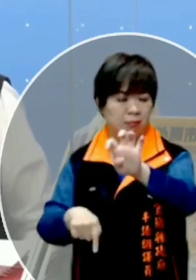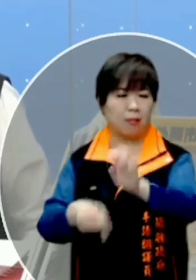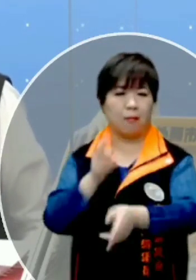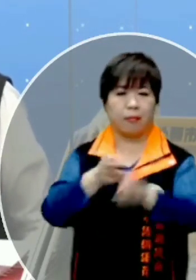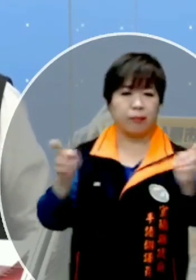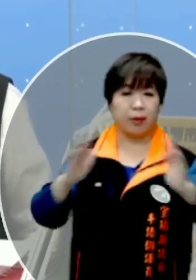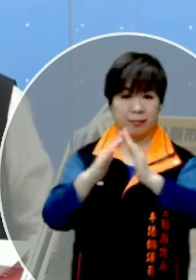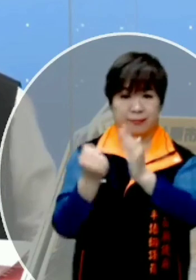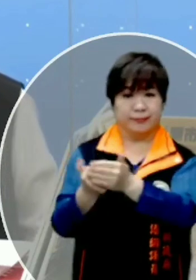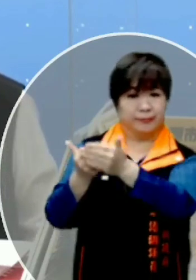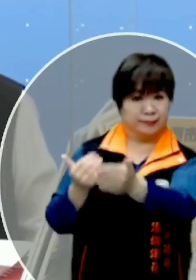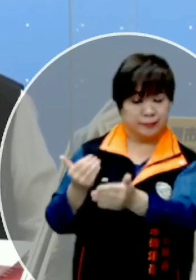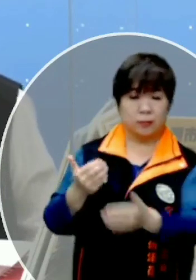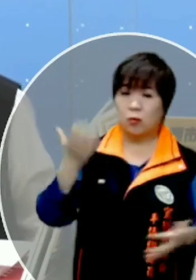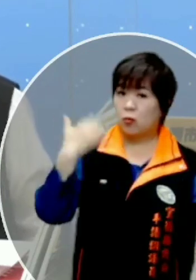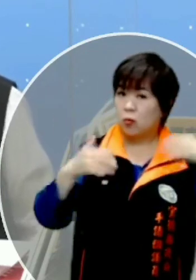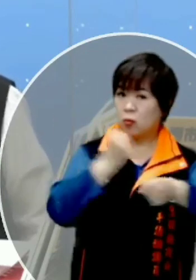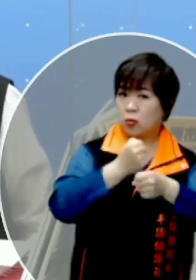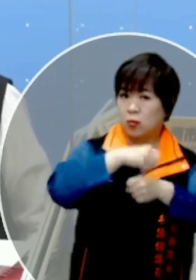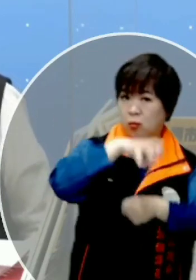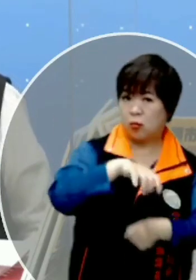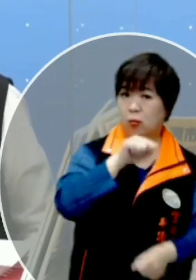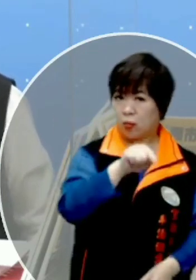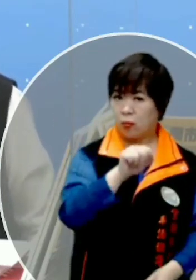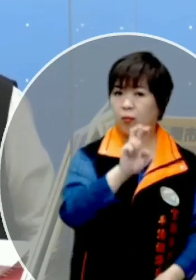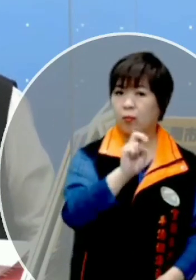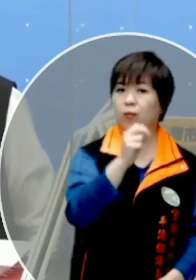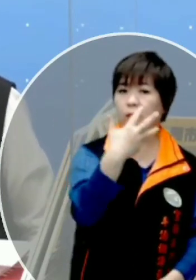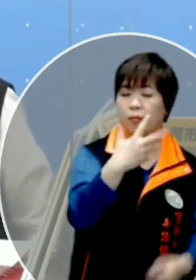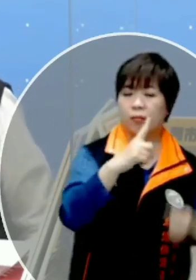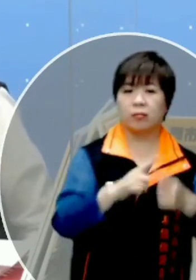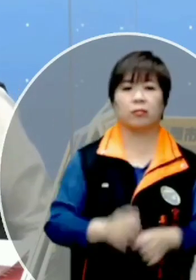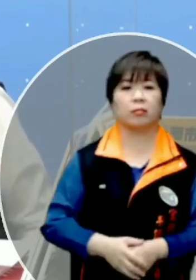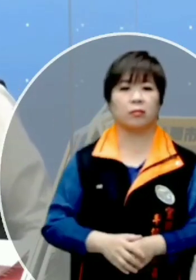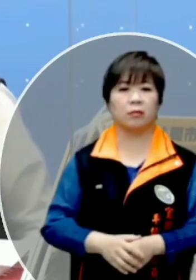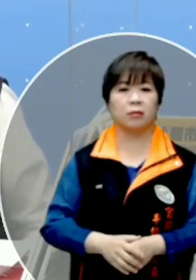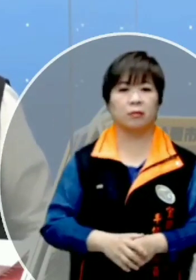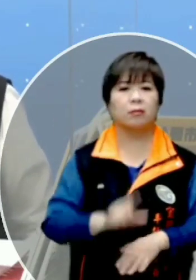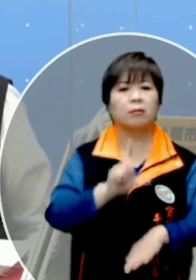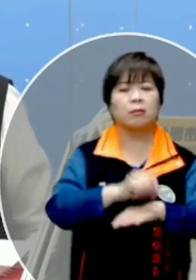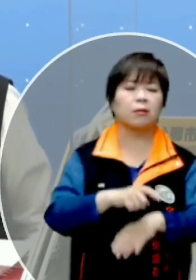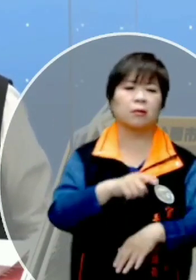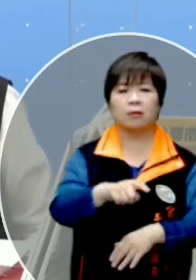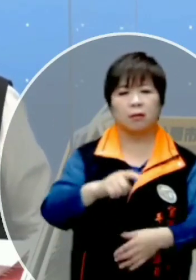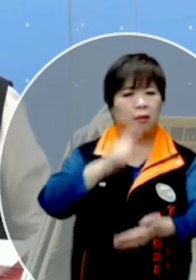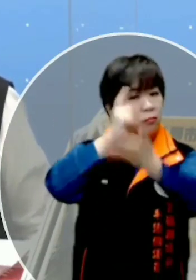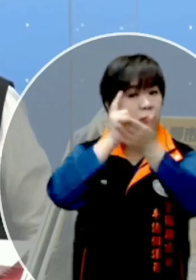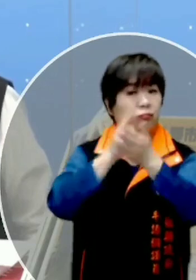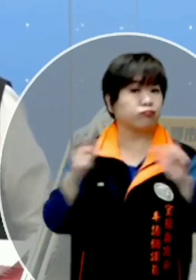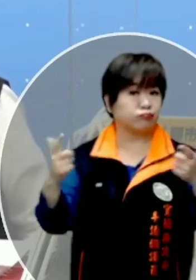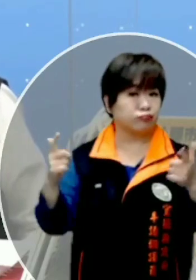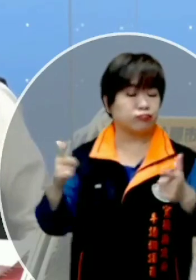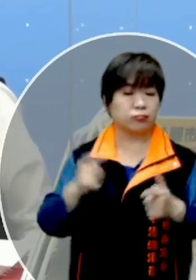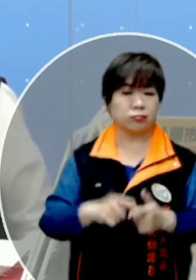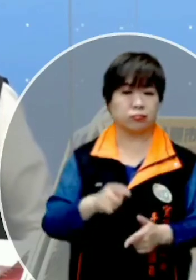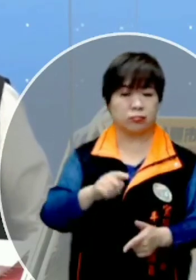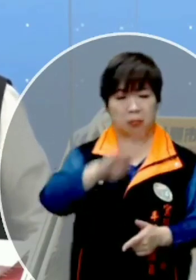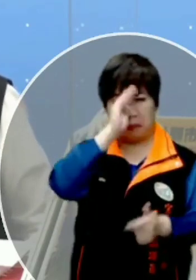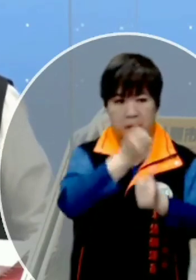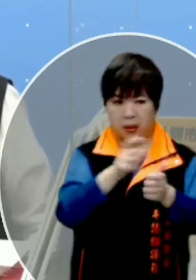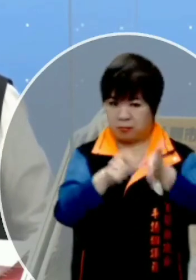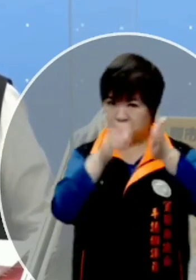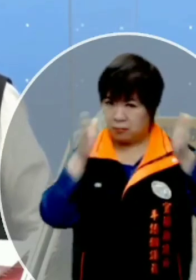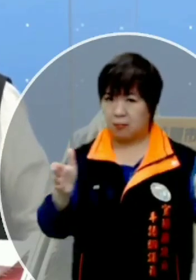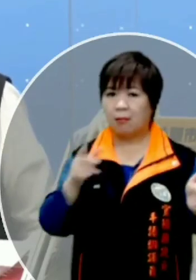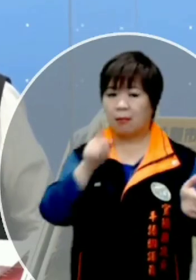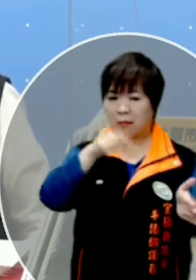离。那么舞蹈教室呢有28位，因为他上课也不是天天上课，那这段感染期有来的，我们把框列为